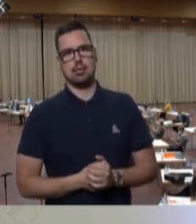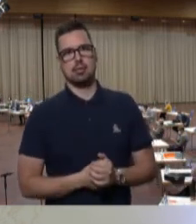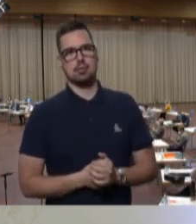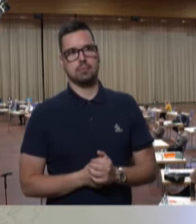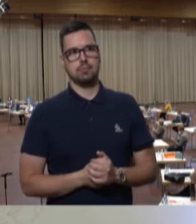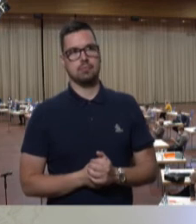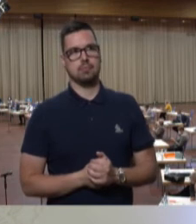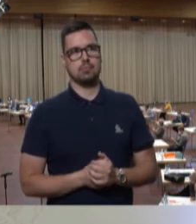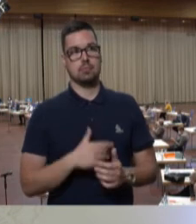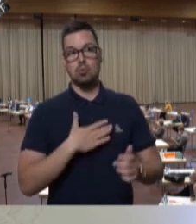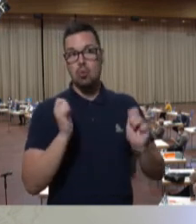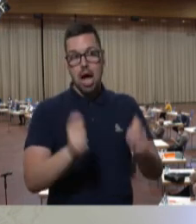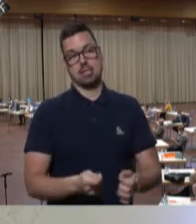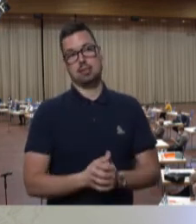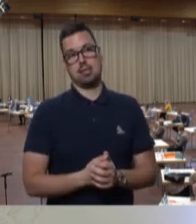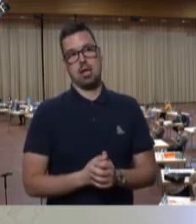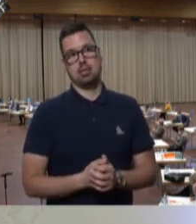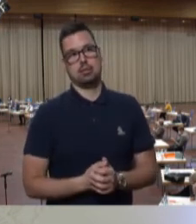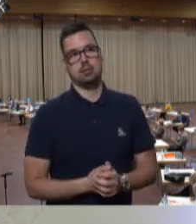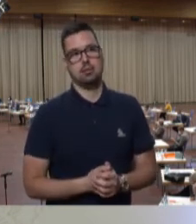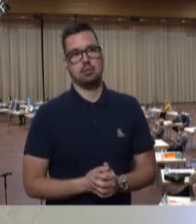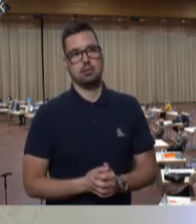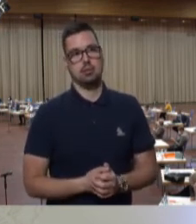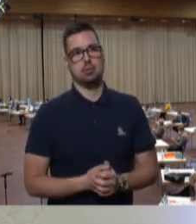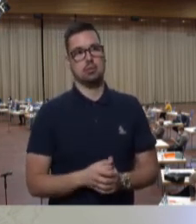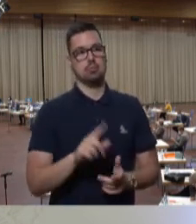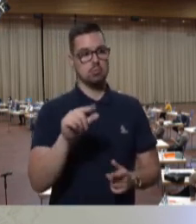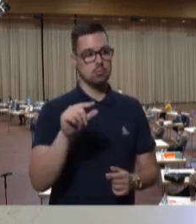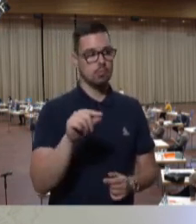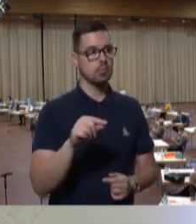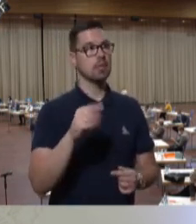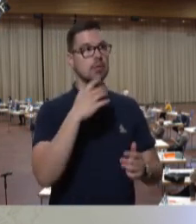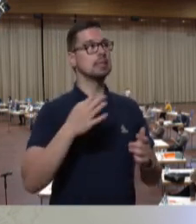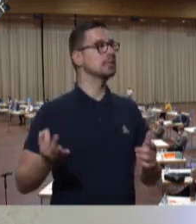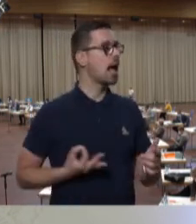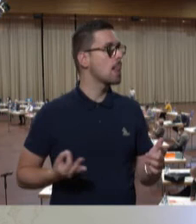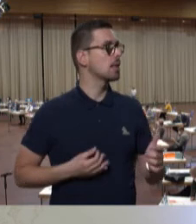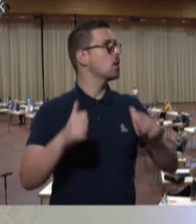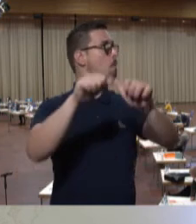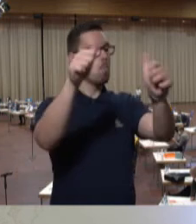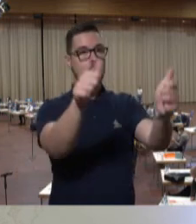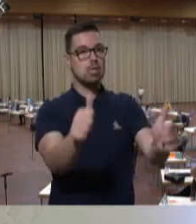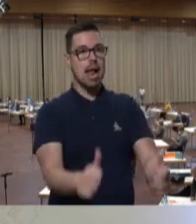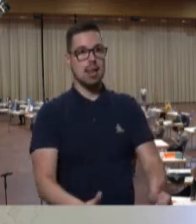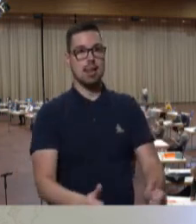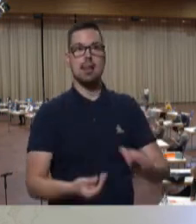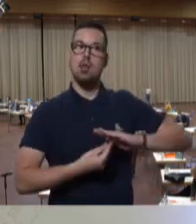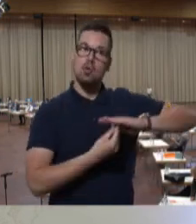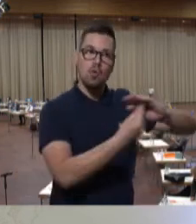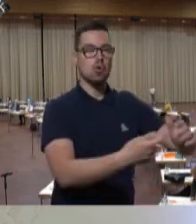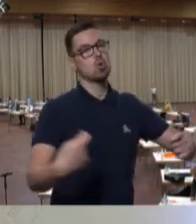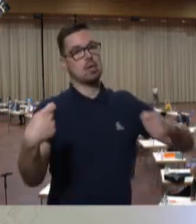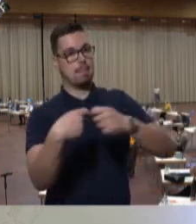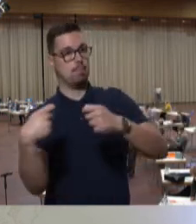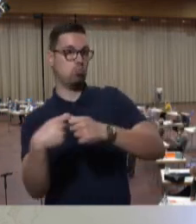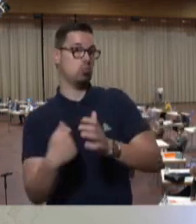unserem Antrag, der heute vorliegt. Es geht darum, dass das Saarland zum Vorreiter wird beim Thema Wasserstoff. Mit der Förderung vom Bund